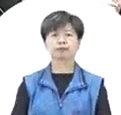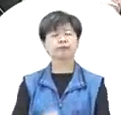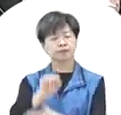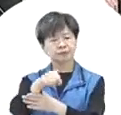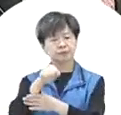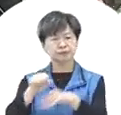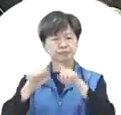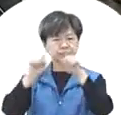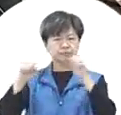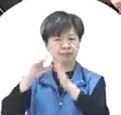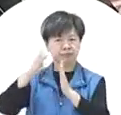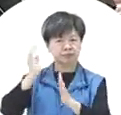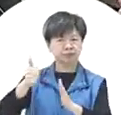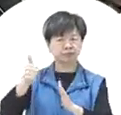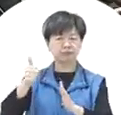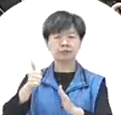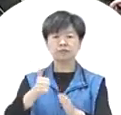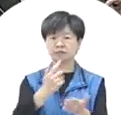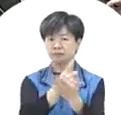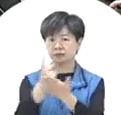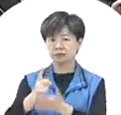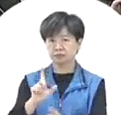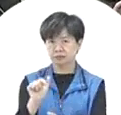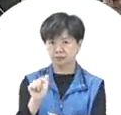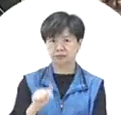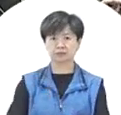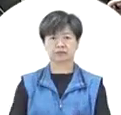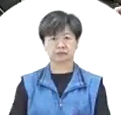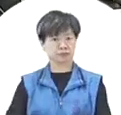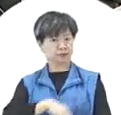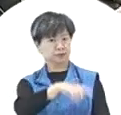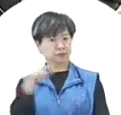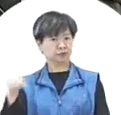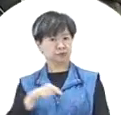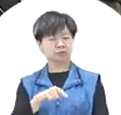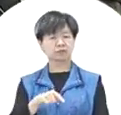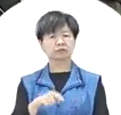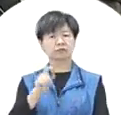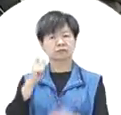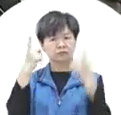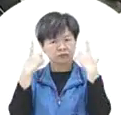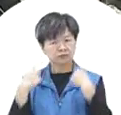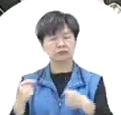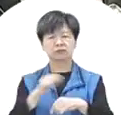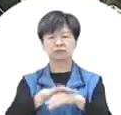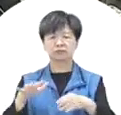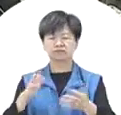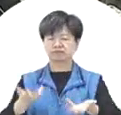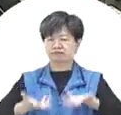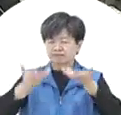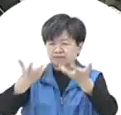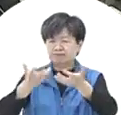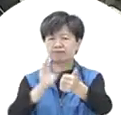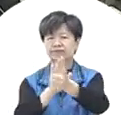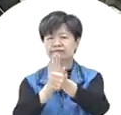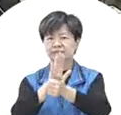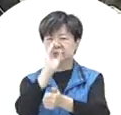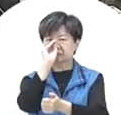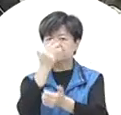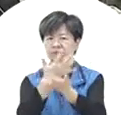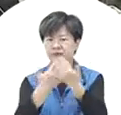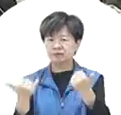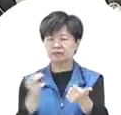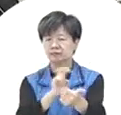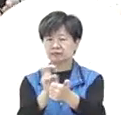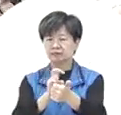张局长跟所有的特教老师以及所有的资源上，我们都会全力以赴，让特教生受到更好的